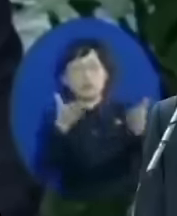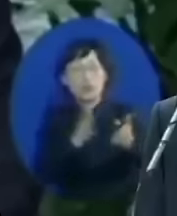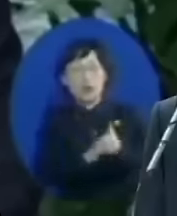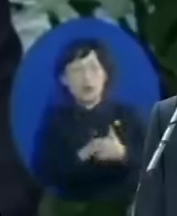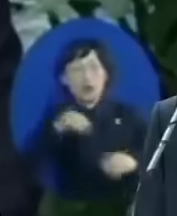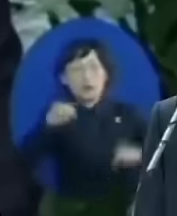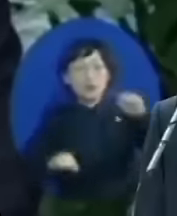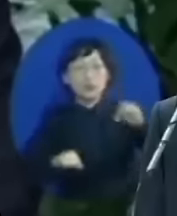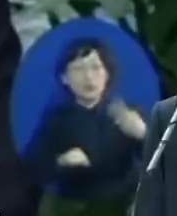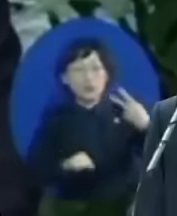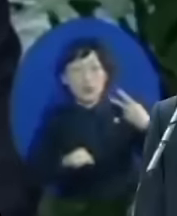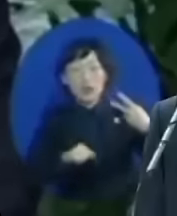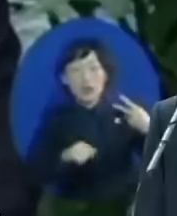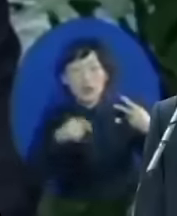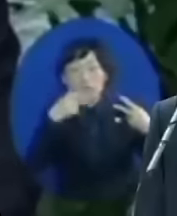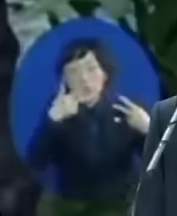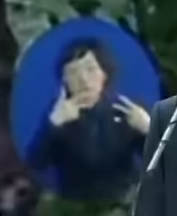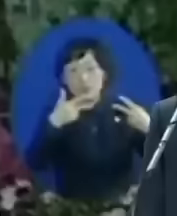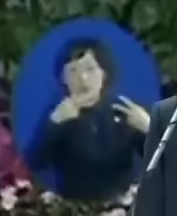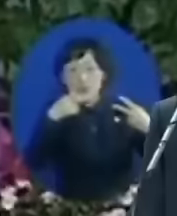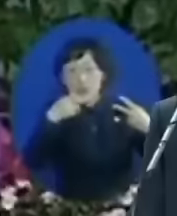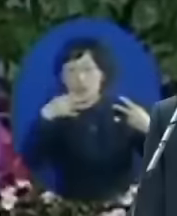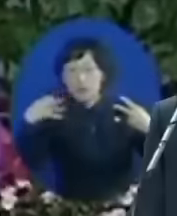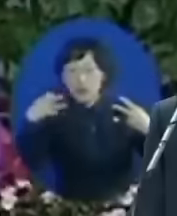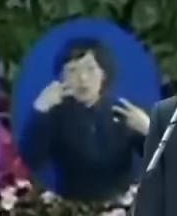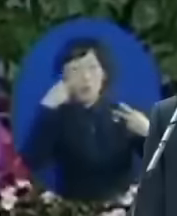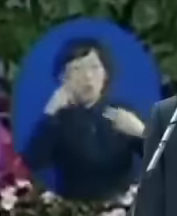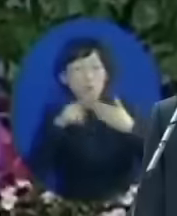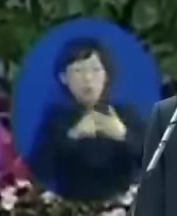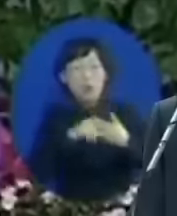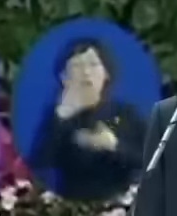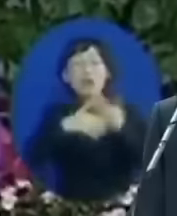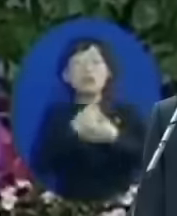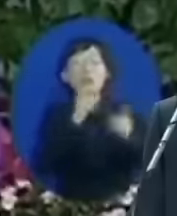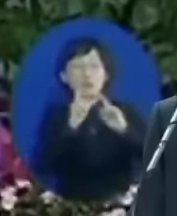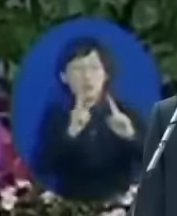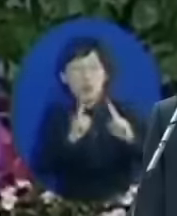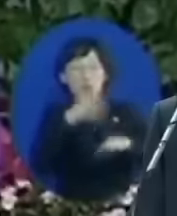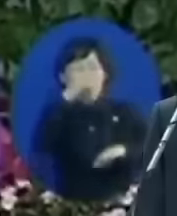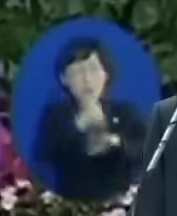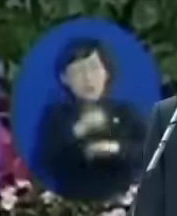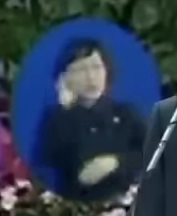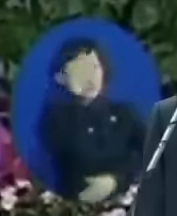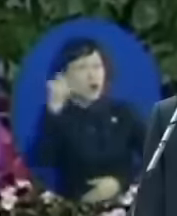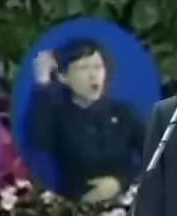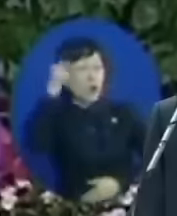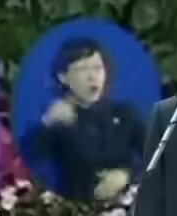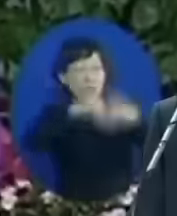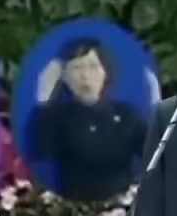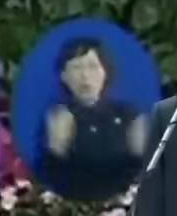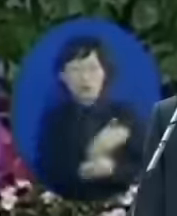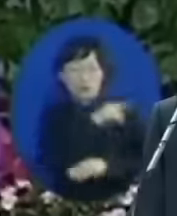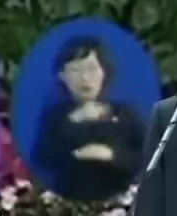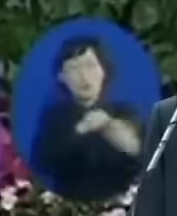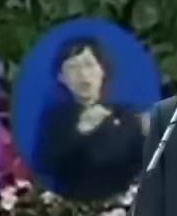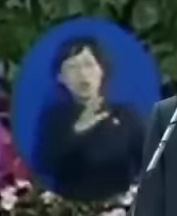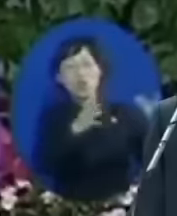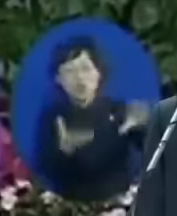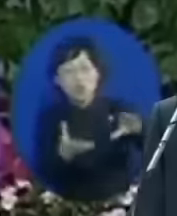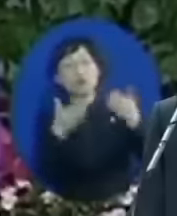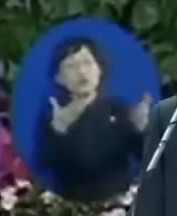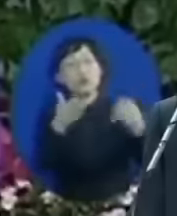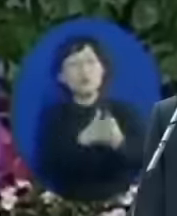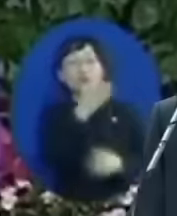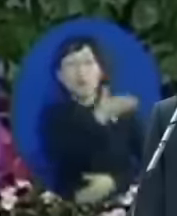사도행전 2장 17절로 18절에 보면 하나님이 말씀하시기를 말세 내가 영으로 내 영을 모든 육체에 부어주리니